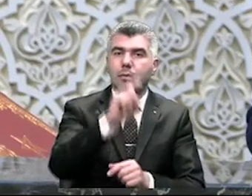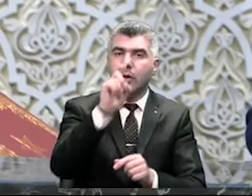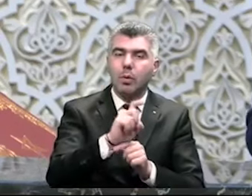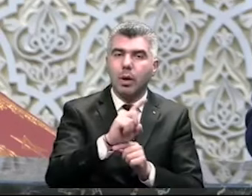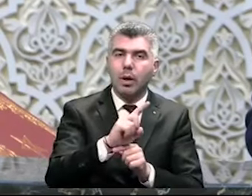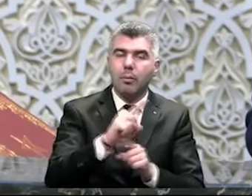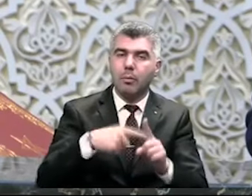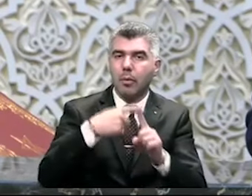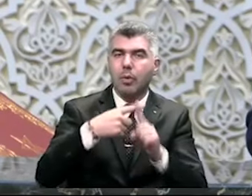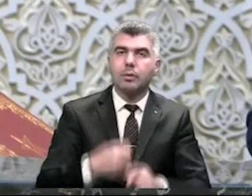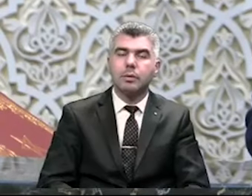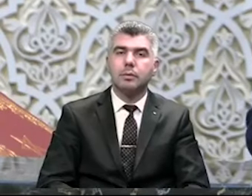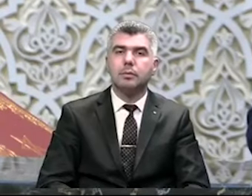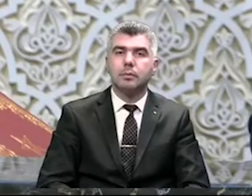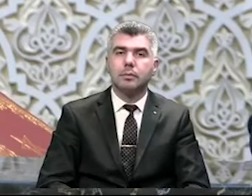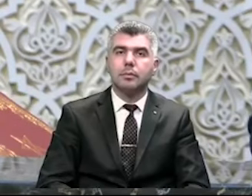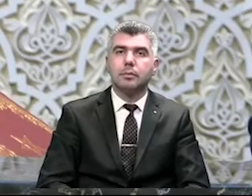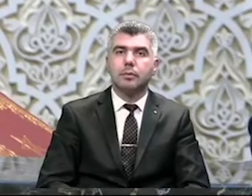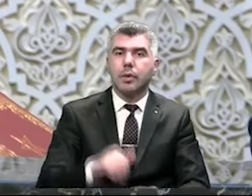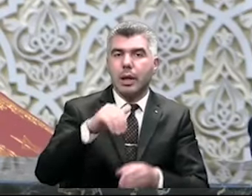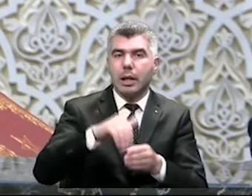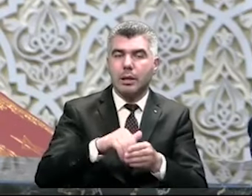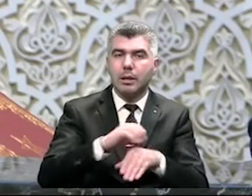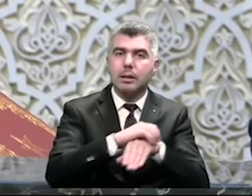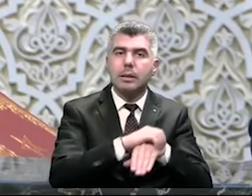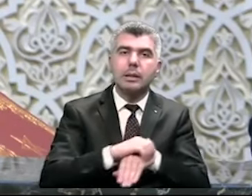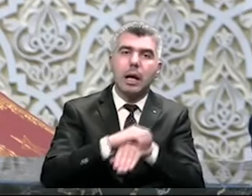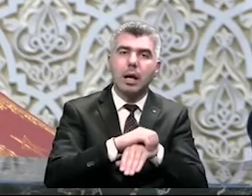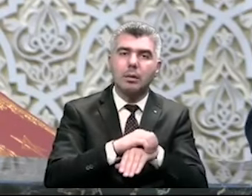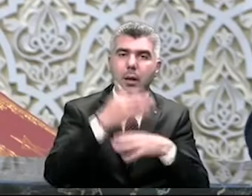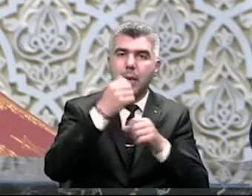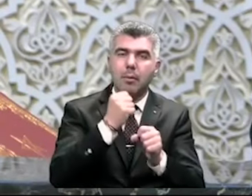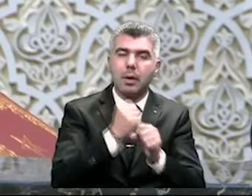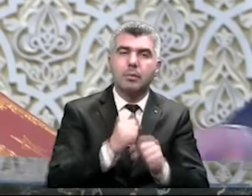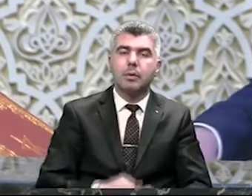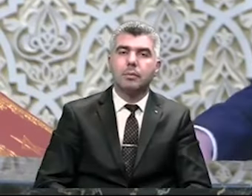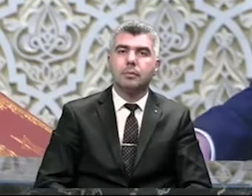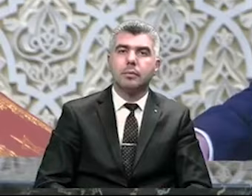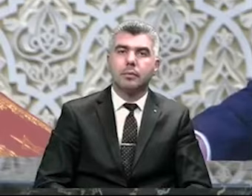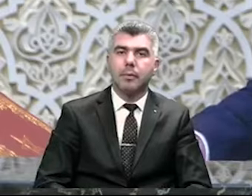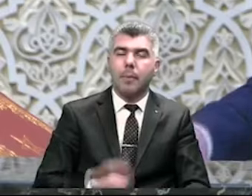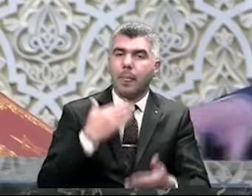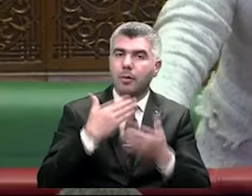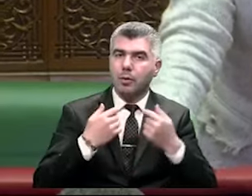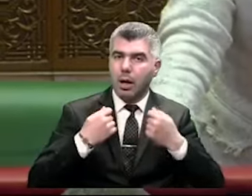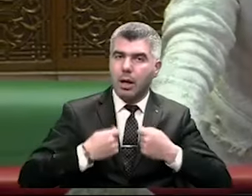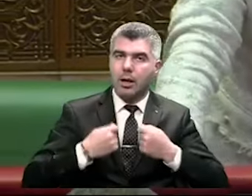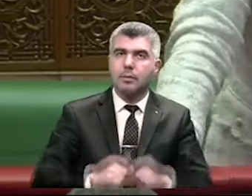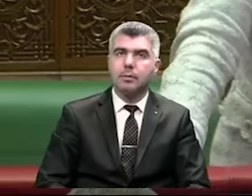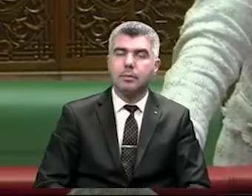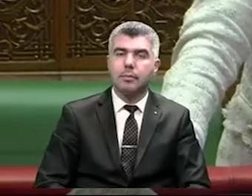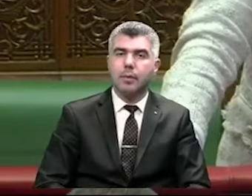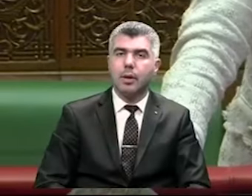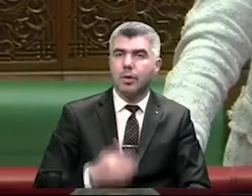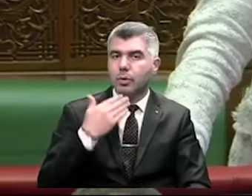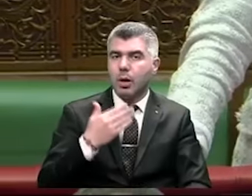والاخير في محور البنيات الاساسيه لفريق الاتحاد العام الشغالين بالمغرب استاذه هناء تفضلي شكرا السيد الرئيس شكرا